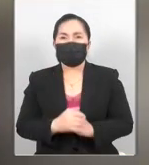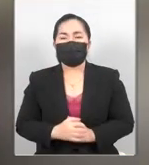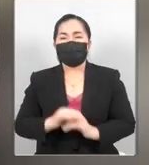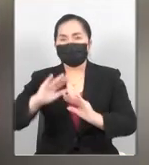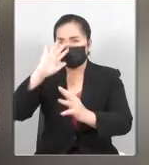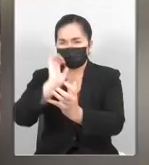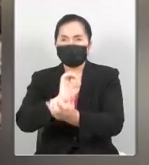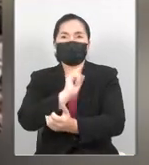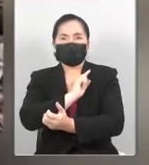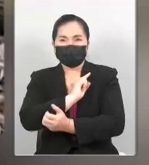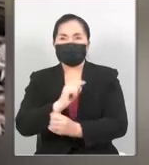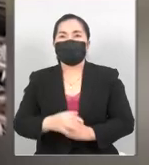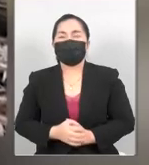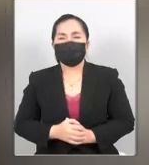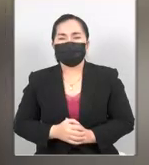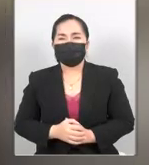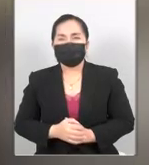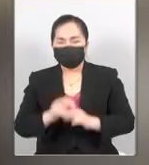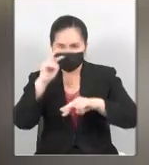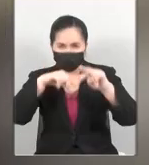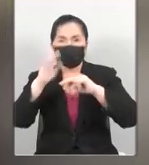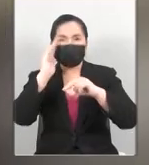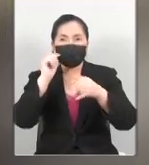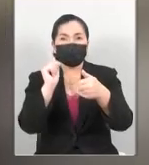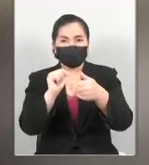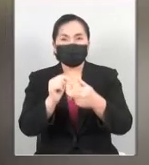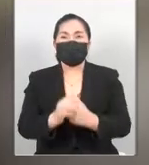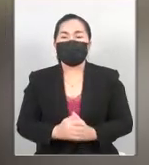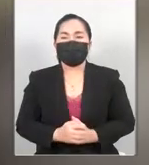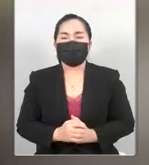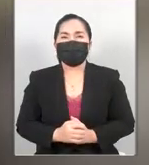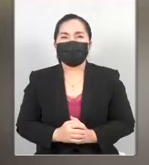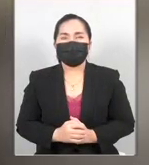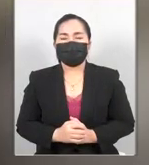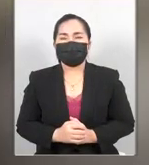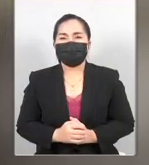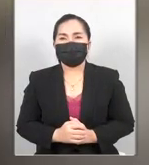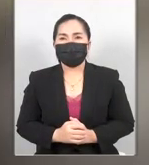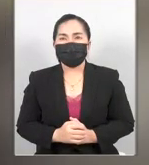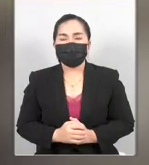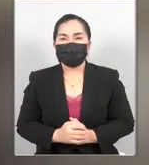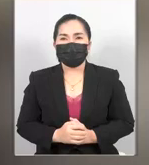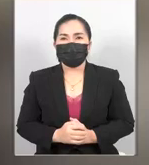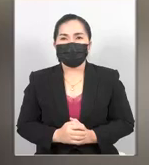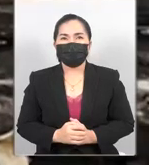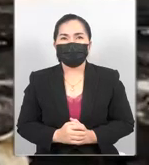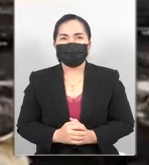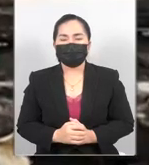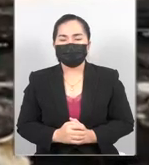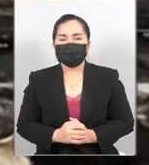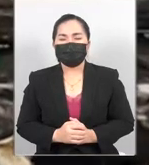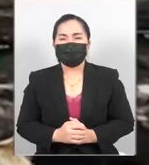อนนี้ส่งตำรวจกับชุดสืบตามหาเบาะแสส่องจาก Facebook เขาก็ได้นะ ครับ เออ Facebook ถ้าไม่อวตารแล้วก็มีตัวตนพอจะ